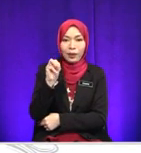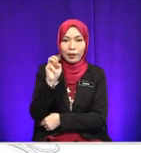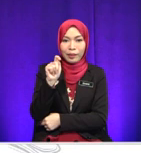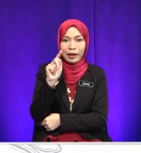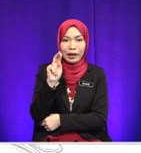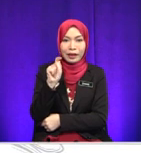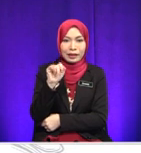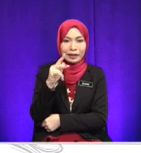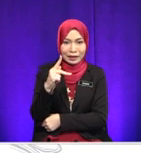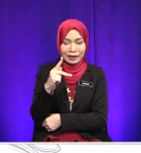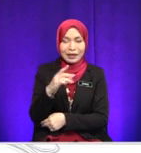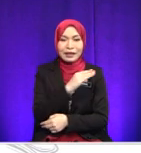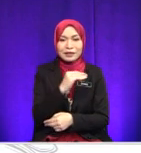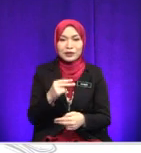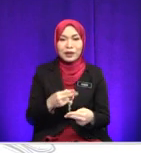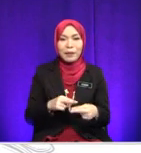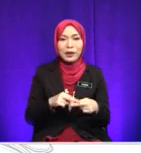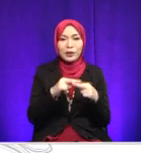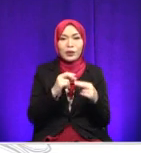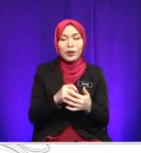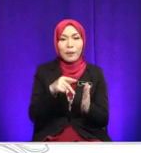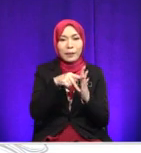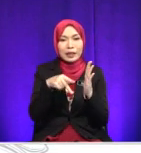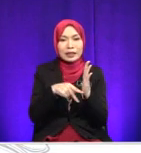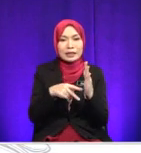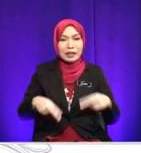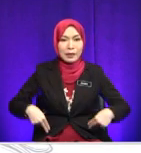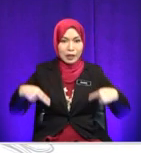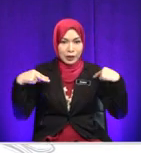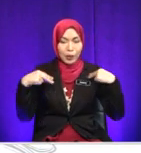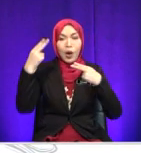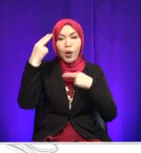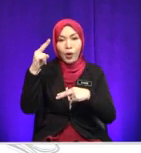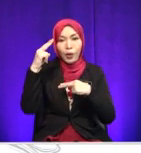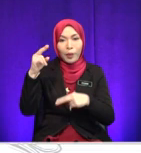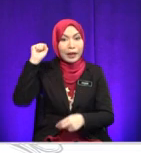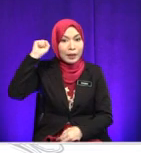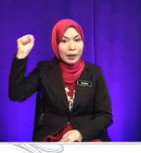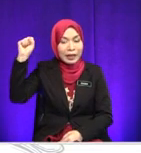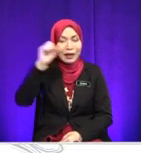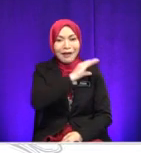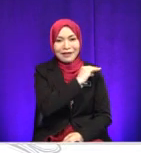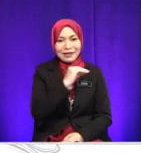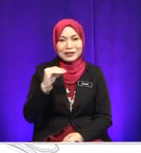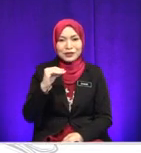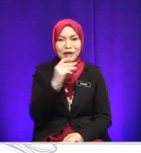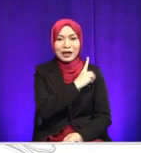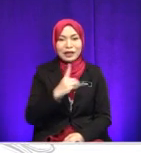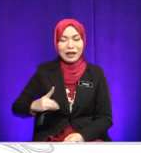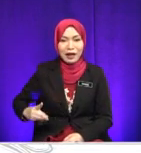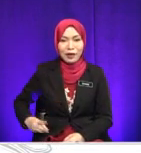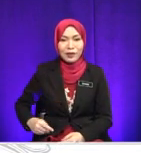bersama secara aman dan harmoni serta berpegang pada prinsip menghormati kemerdekaan, kedaulatan serta keutuhan sesebuah